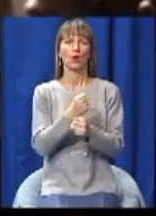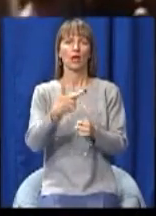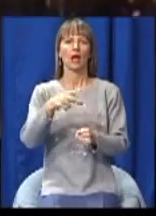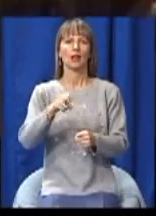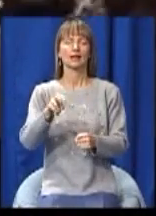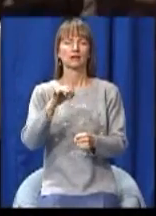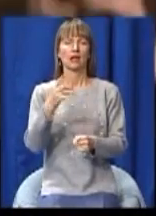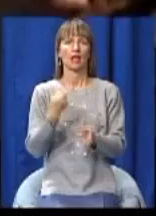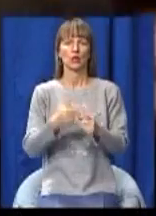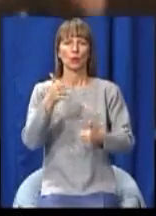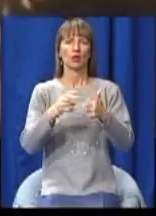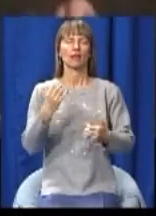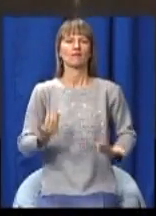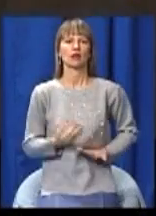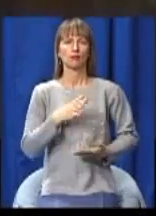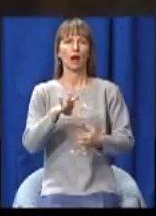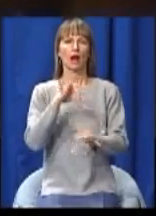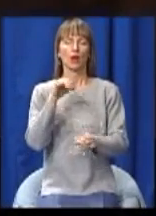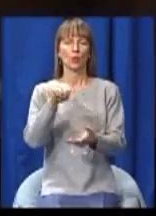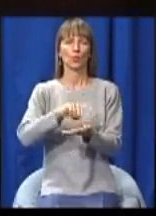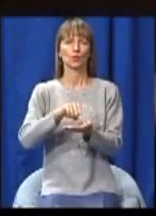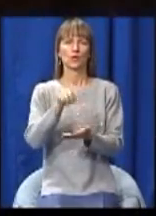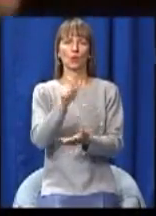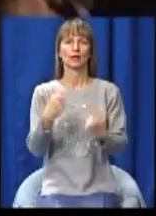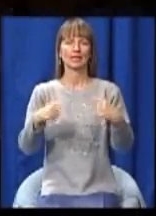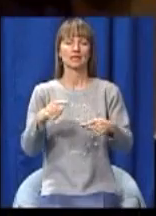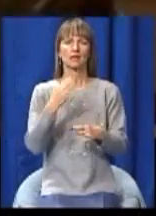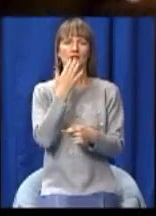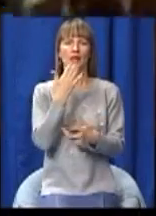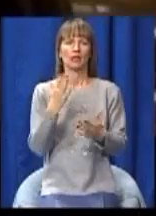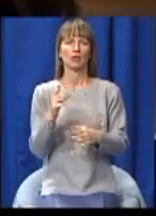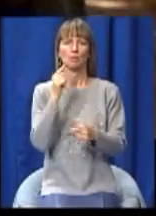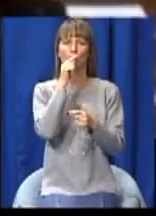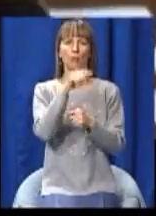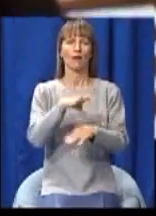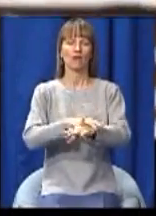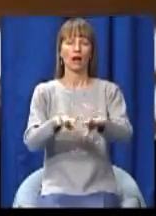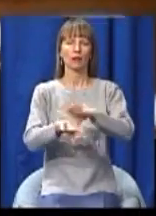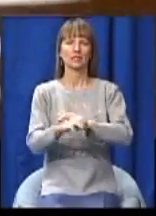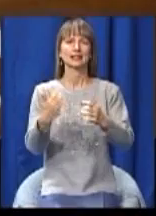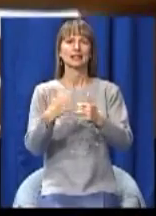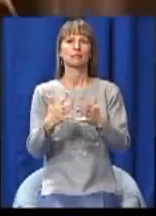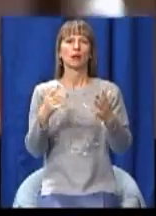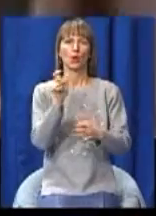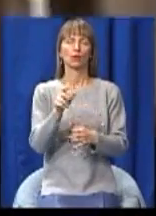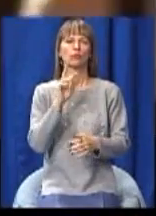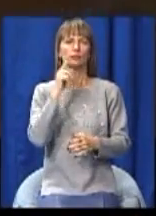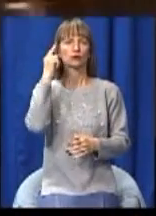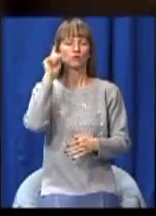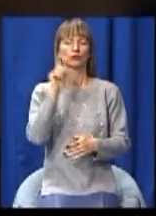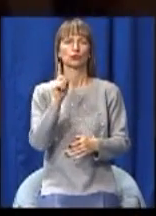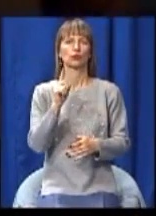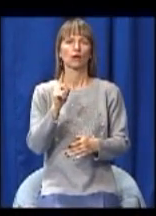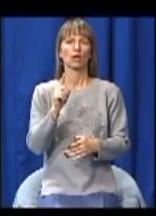турнирах на выживание брал и участь люди разных национальностей типа траблы у рабство церкви 6 людей пошли рвалася по malkova думка еще